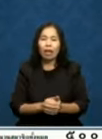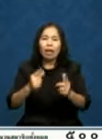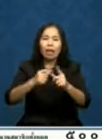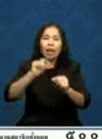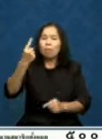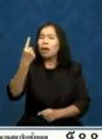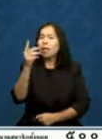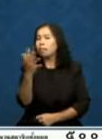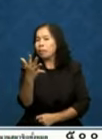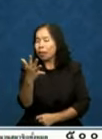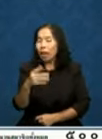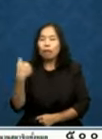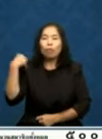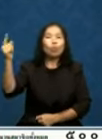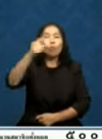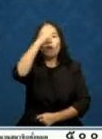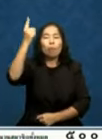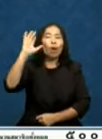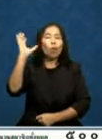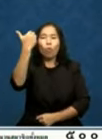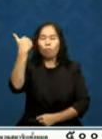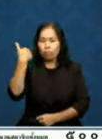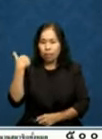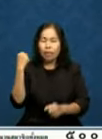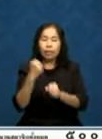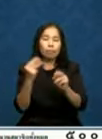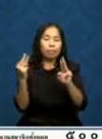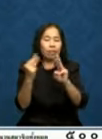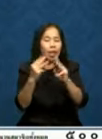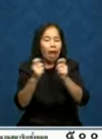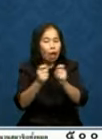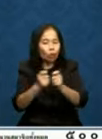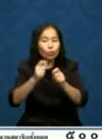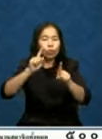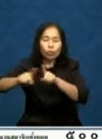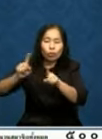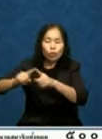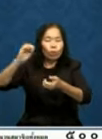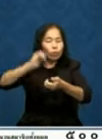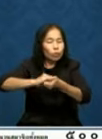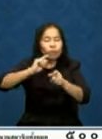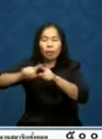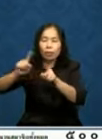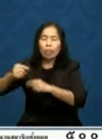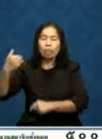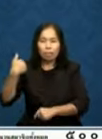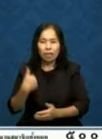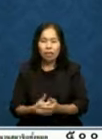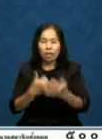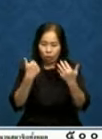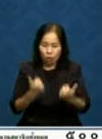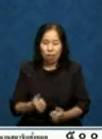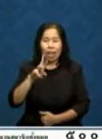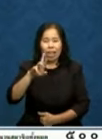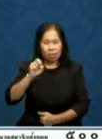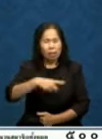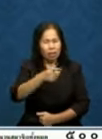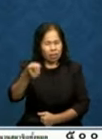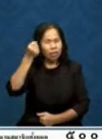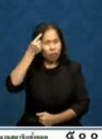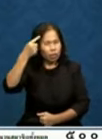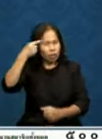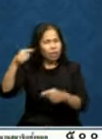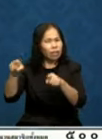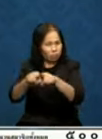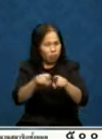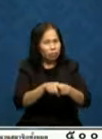คนทั่วโลกเขามีอนุสัญญาคุ้มครองสิทธิเด็กกันเต็มไปหมดแล้วค่ะดิฉันคิดว่าการพูดเรื่องนี้ในสภาเนี่ยมันเป็นเรื่องที่ทุกคนน่าจะเข้าใจตรงกันไ